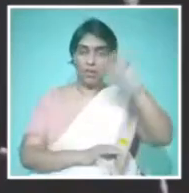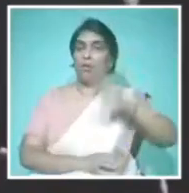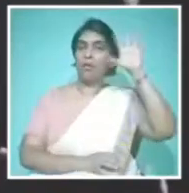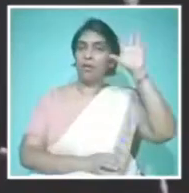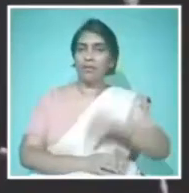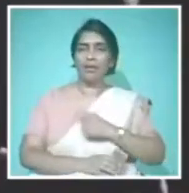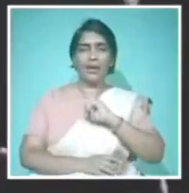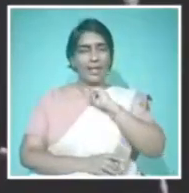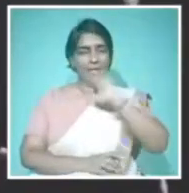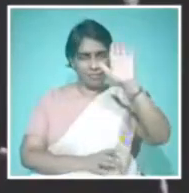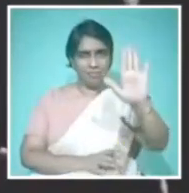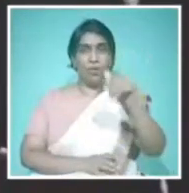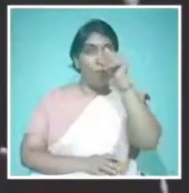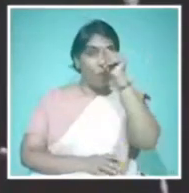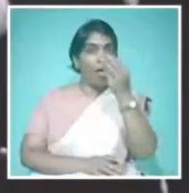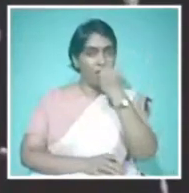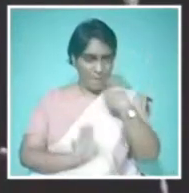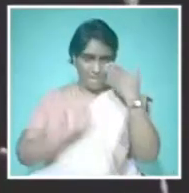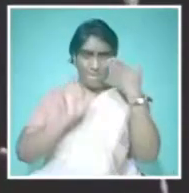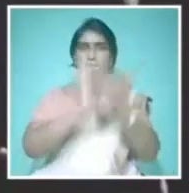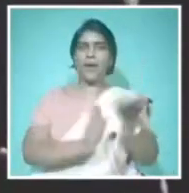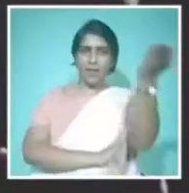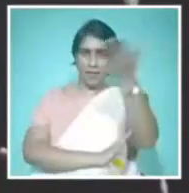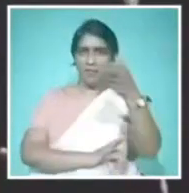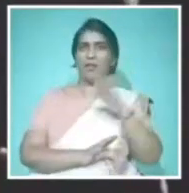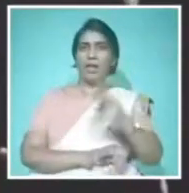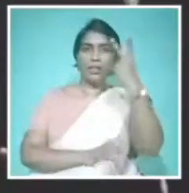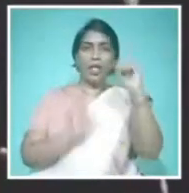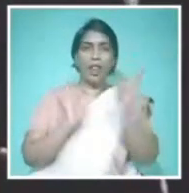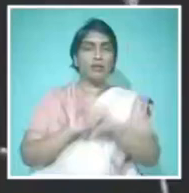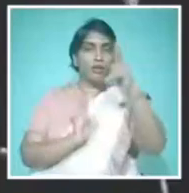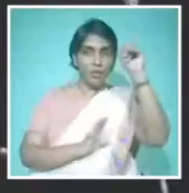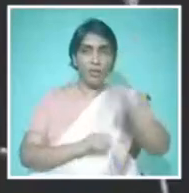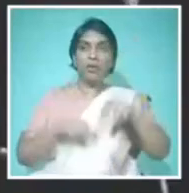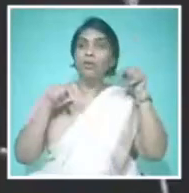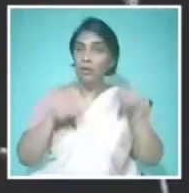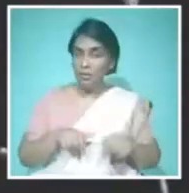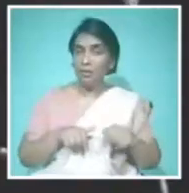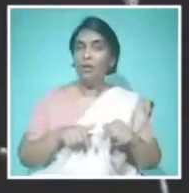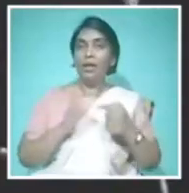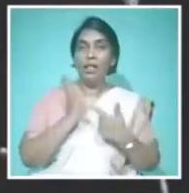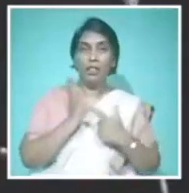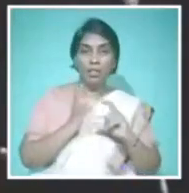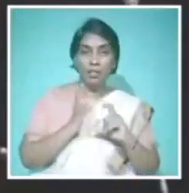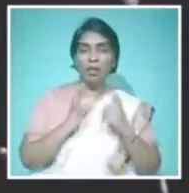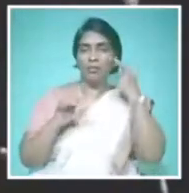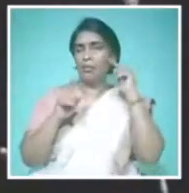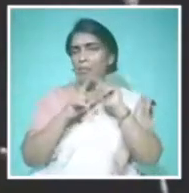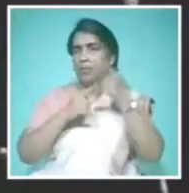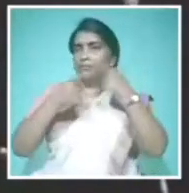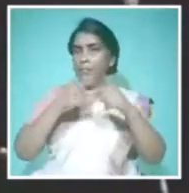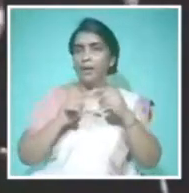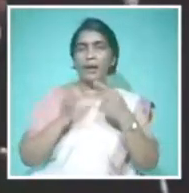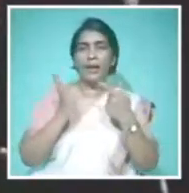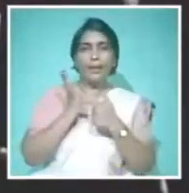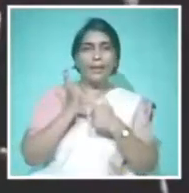කයින් නැතුව අහන් ඉන්න හොරා කණ හිටින් පෙන්වන්න ඕගොල්ලෝ කට්ටිය 280,000ක් දැන් ටෙක්නිකල් කාරණා කියමින් මේ ටෙන්ඩර්